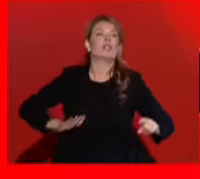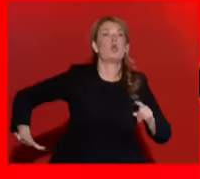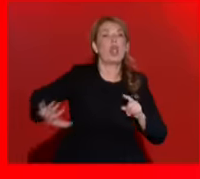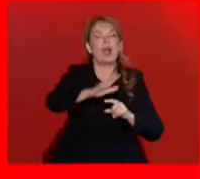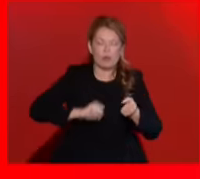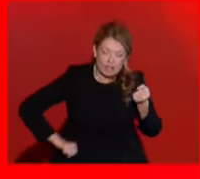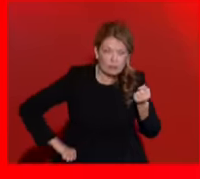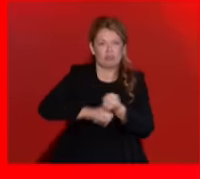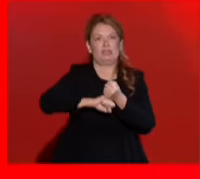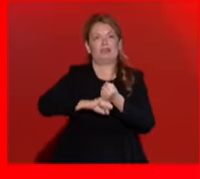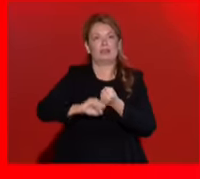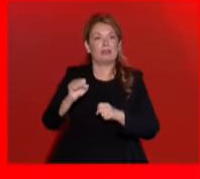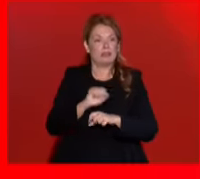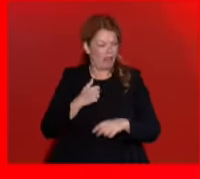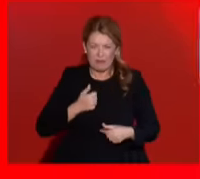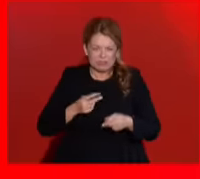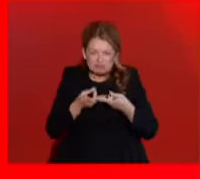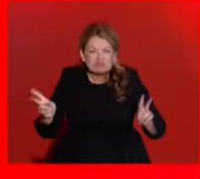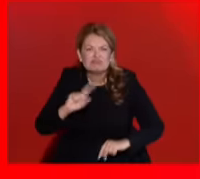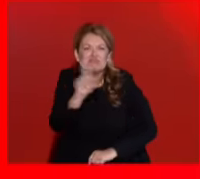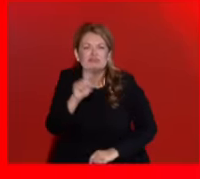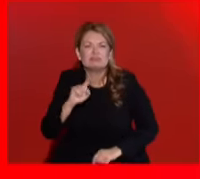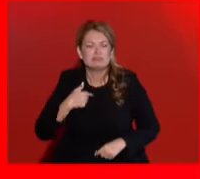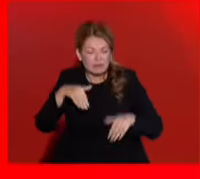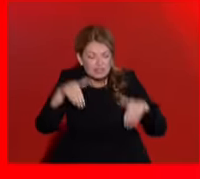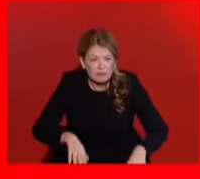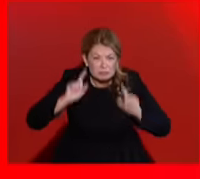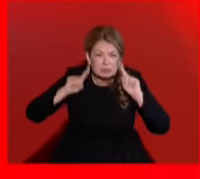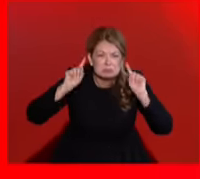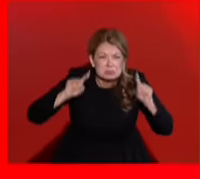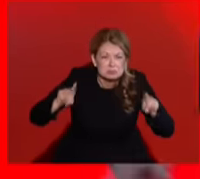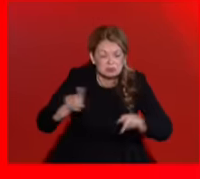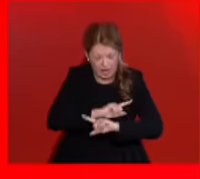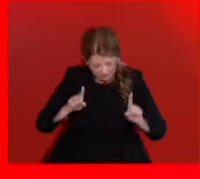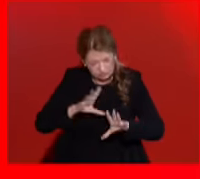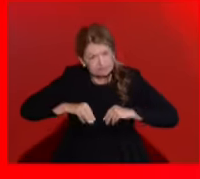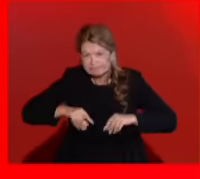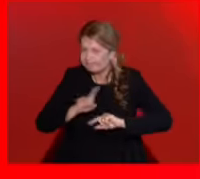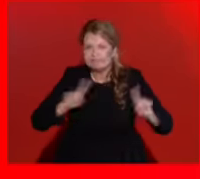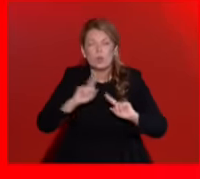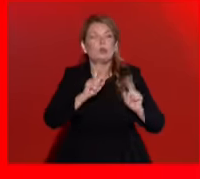δεν θα επιτρέψουμε ούτε την ασέβεια, ούτε το σφετερισμό.